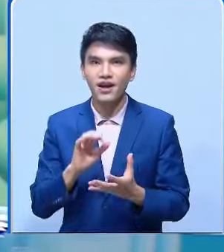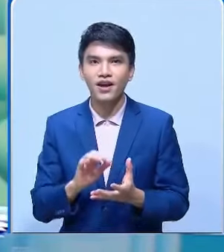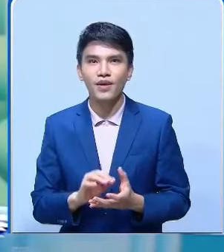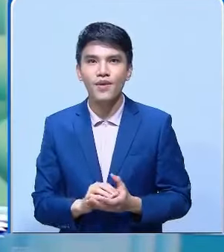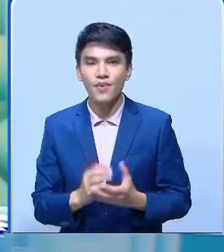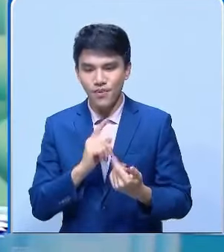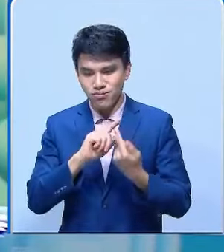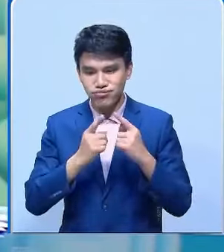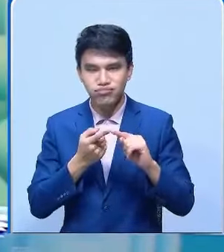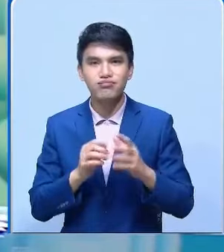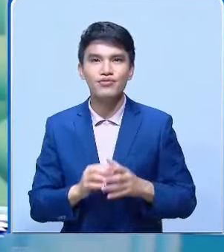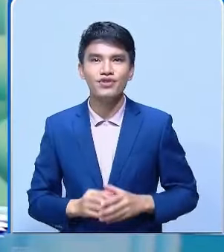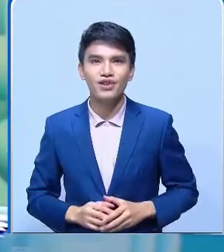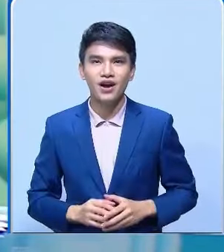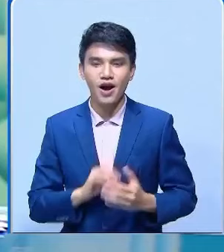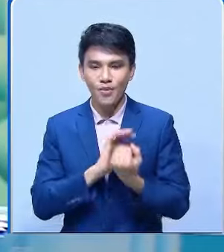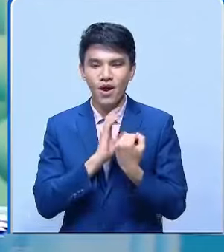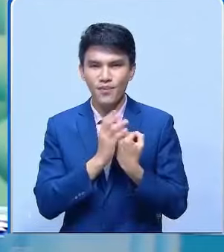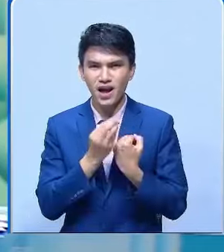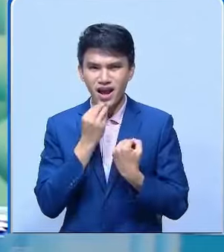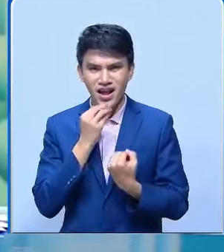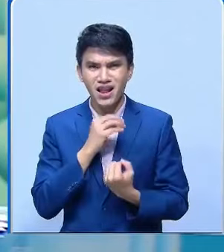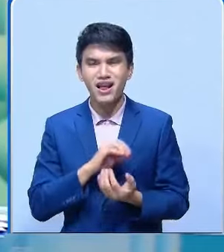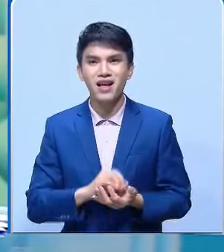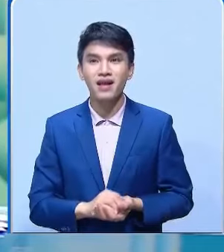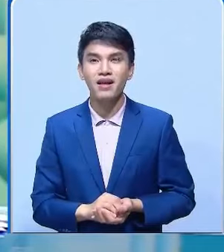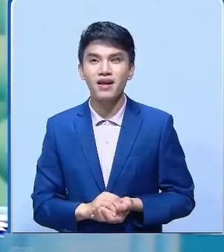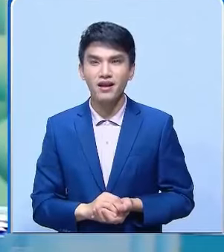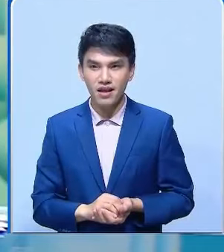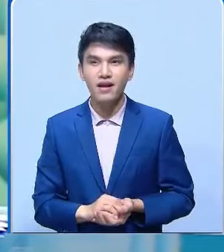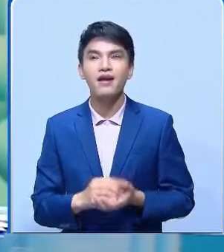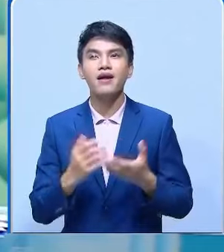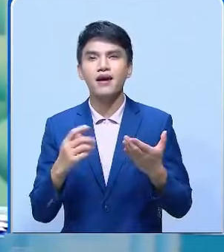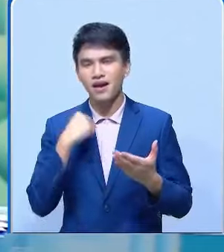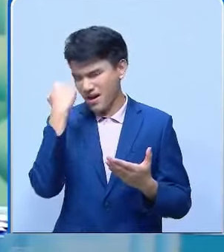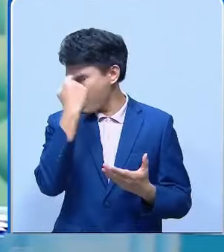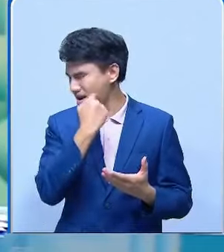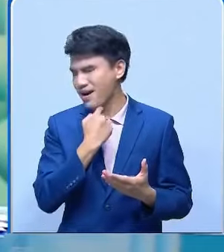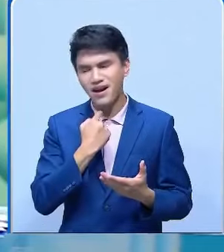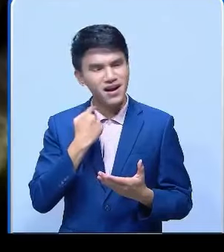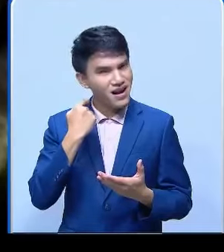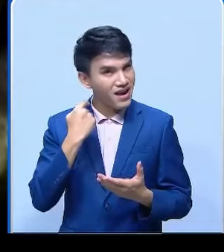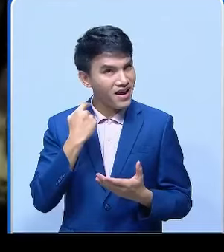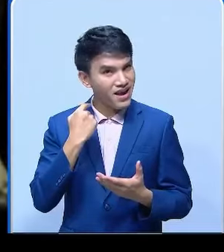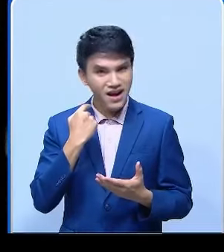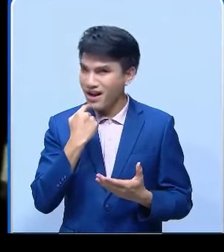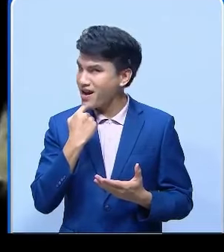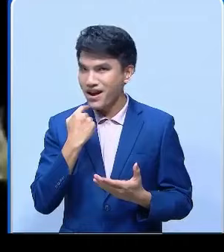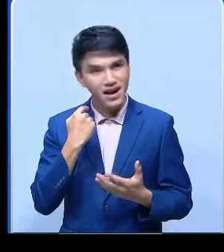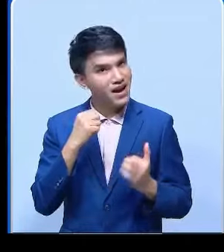พื่อนเข้าไปกินผลไม้ที่ชาวบ้านปลูกไว้เอางานนี้ใครเสียเหลี่ยมใครไปดูกันค่ะ